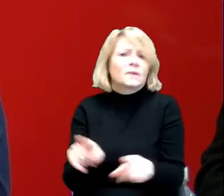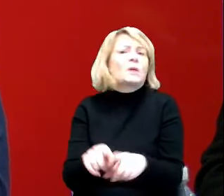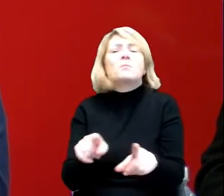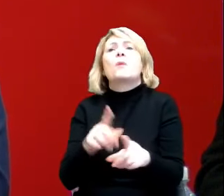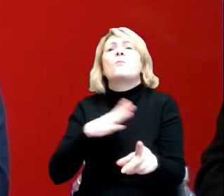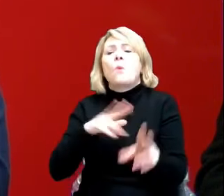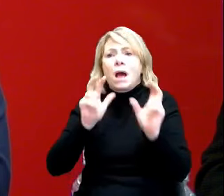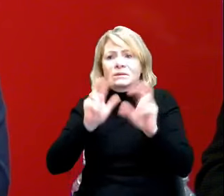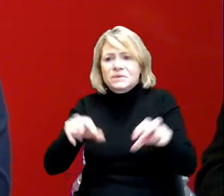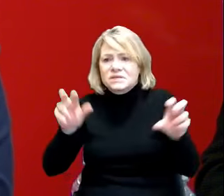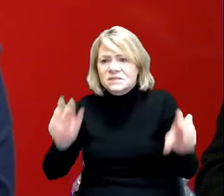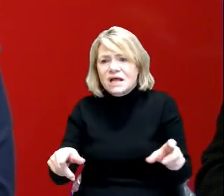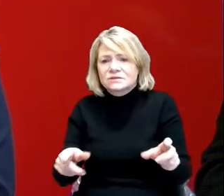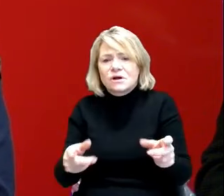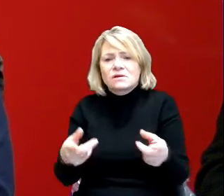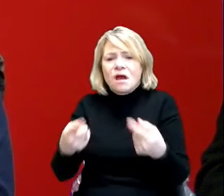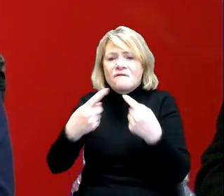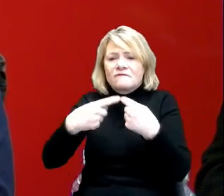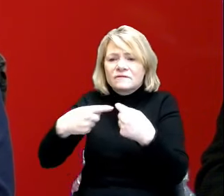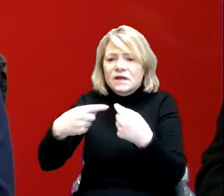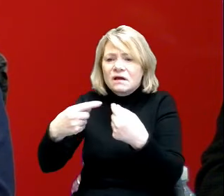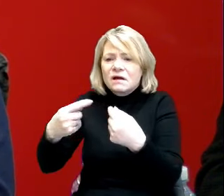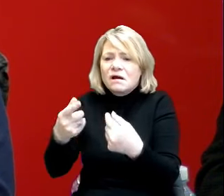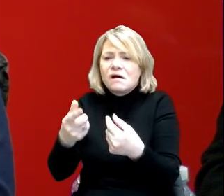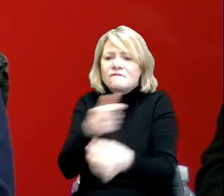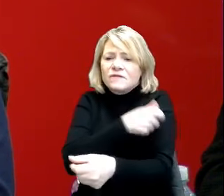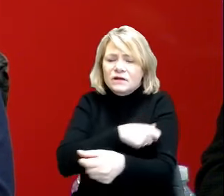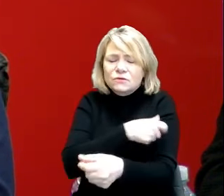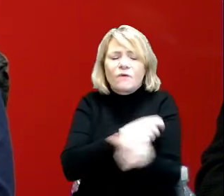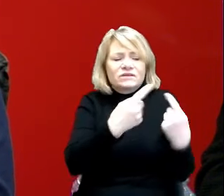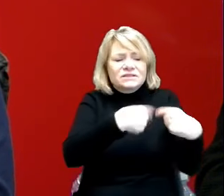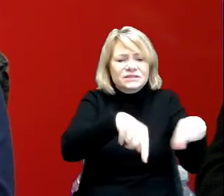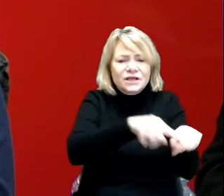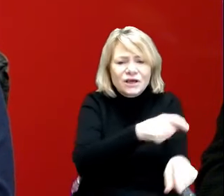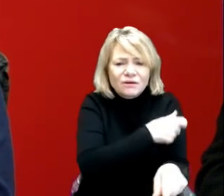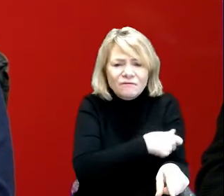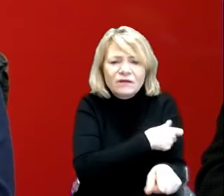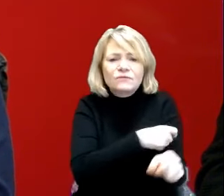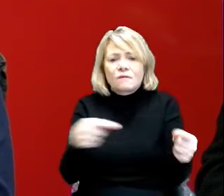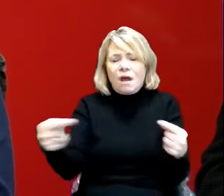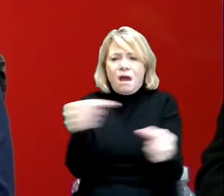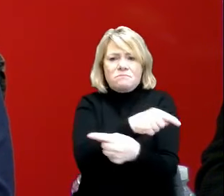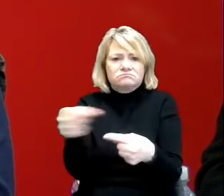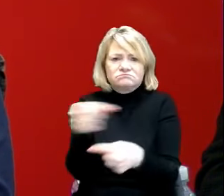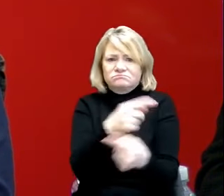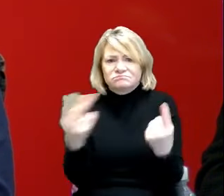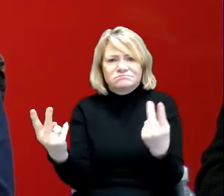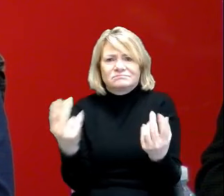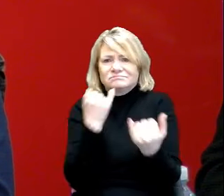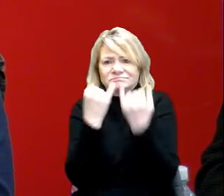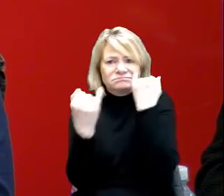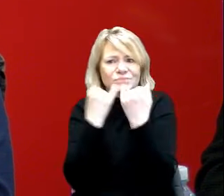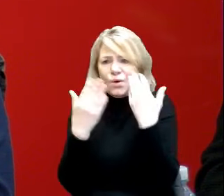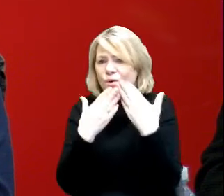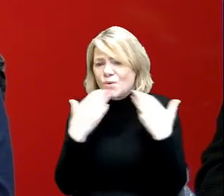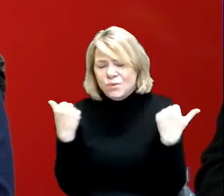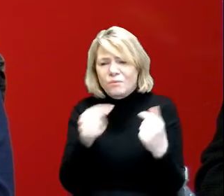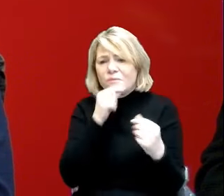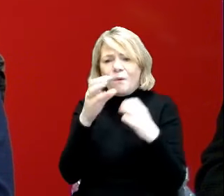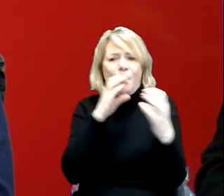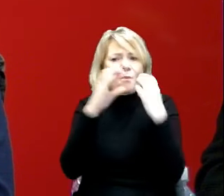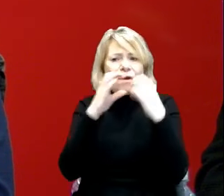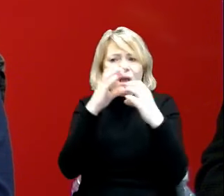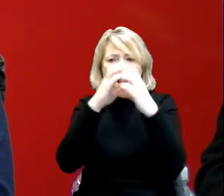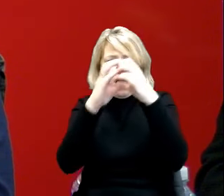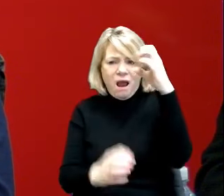vadovai skyrių vadovai atskiras užduotis nebendraujant tarpusavyje buvo nemažai disonansų tai mes